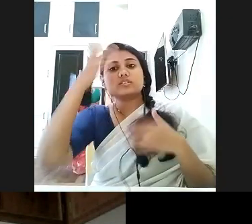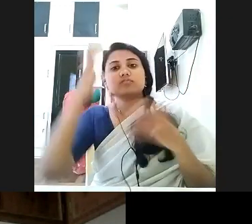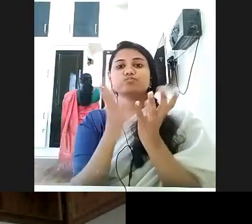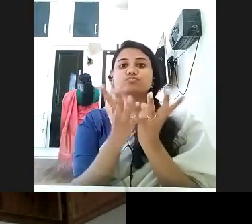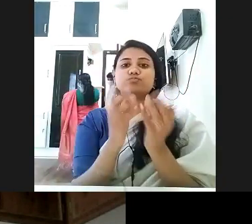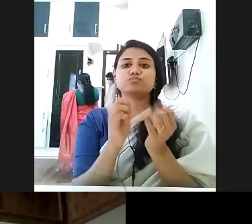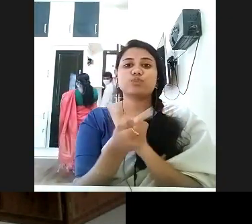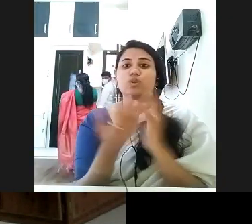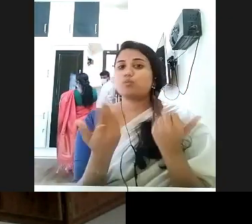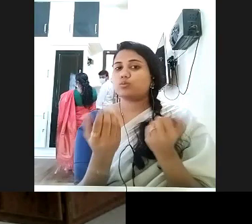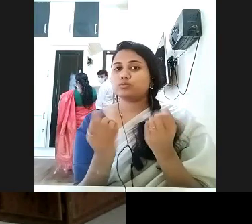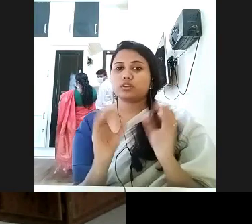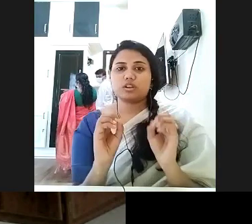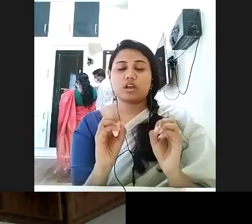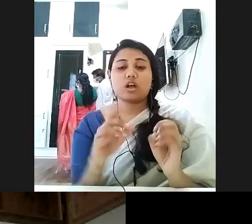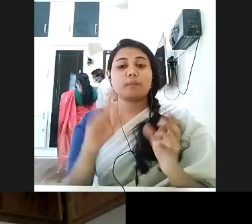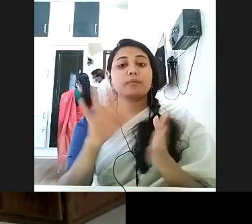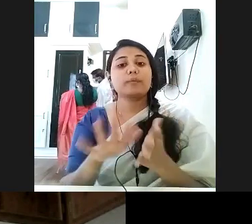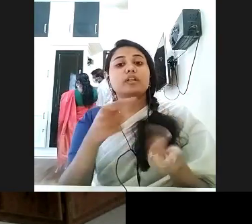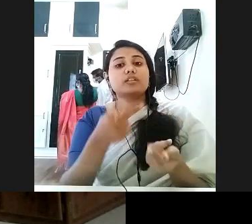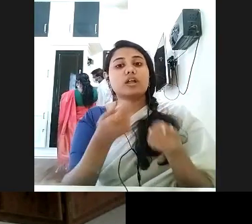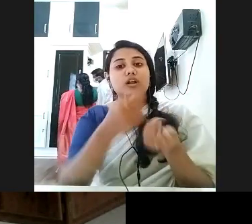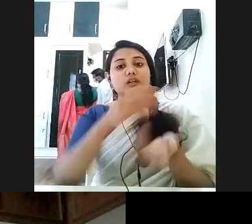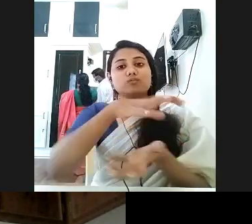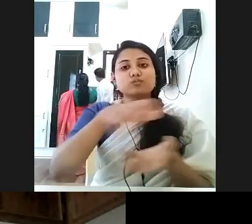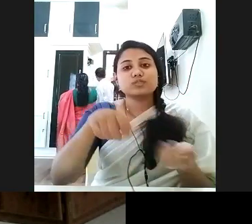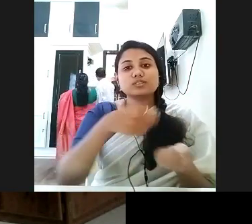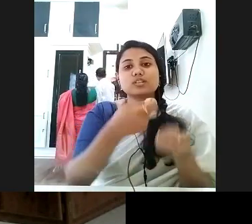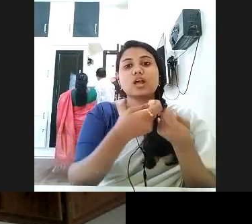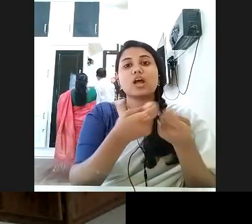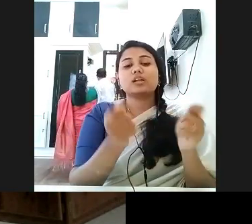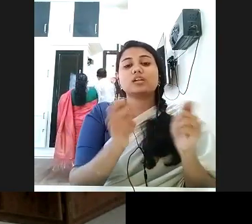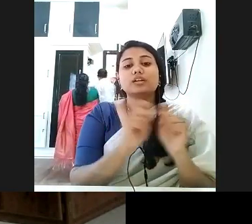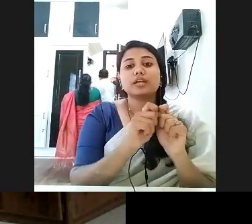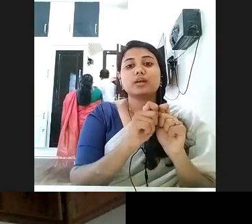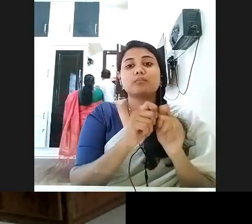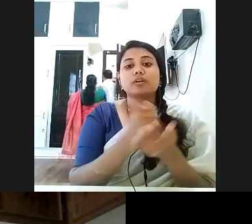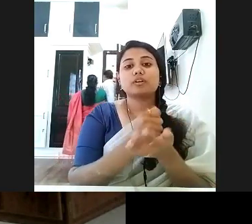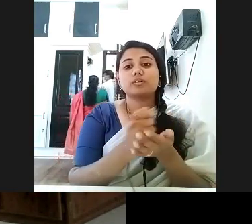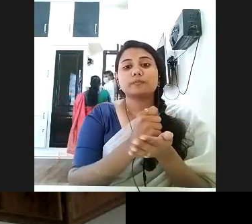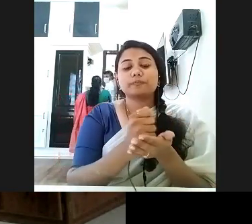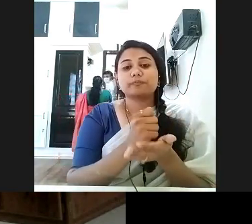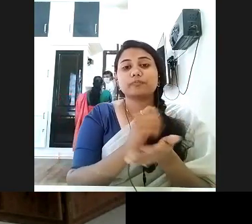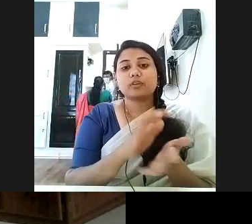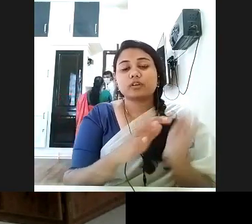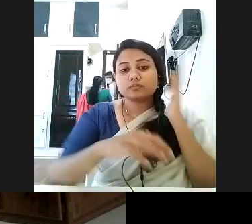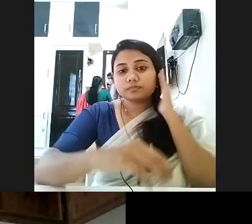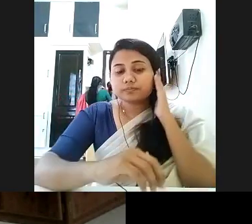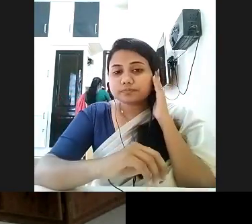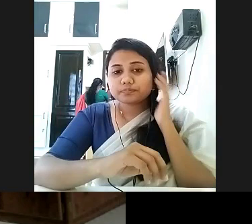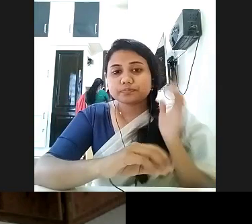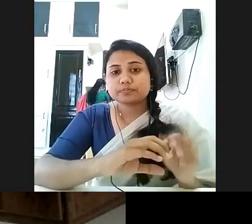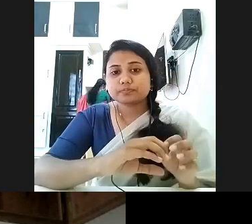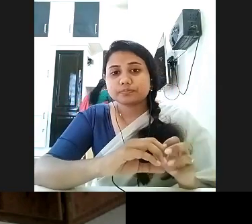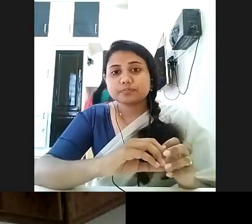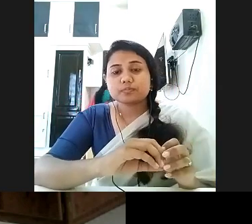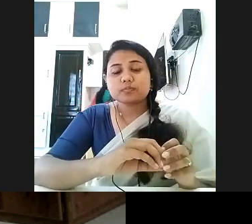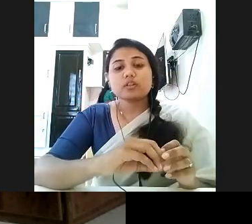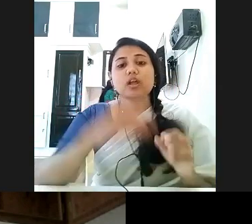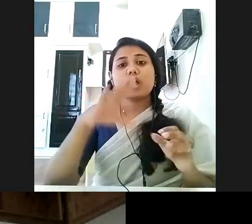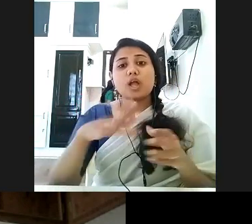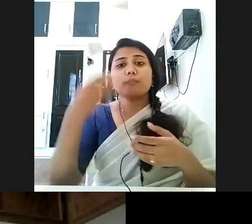അന്നേരം മൾട്ടി ഡിസിപ്ലിനറി അപ്രോച്ചിൽ തന്നെയാണ്. അന്നേരം because somebody was asking me, I think in the chat box, an older patient ഡിപ്ലോമ